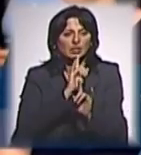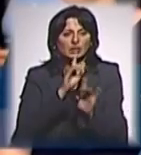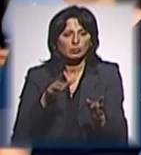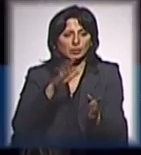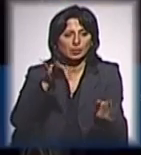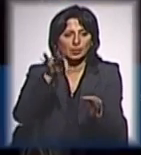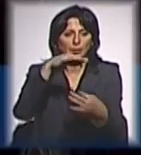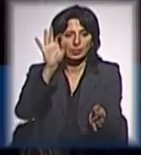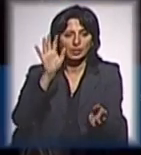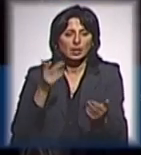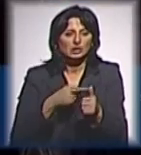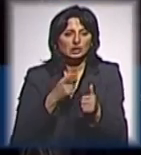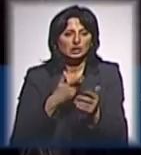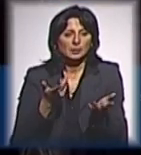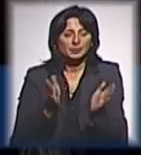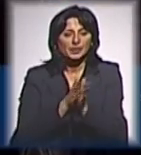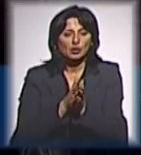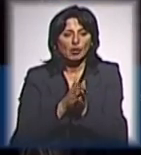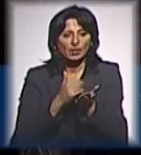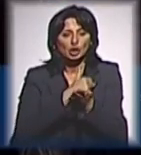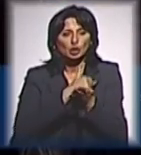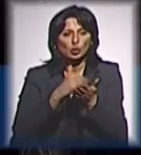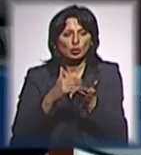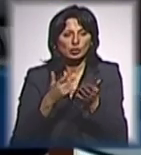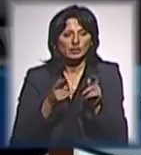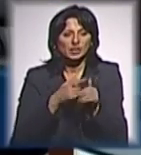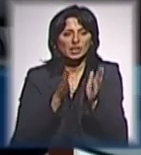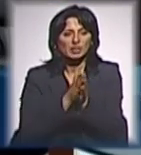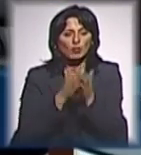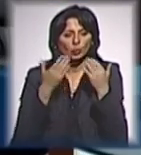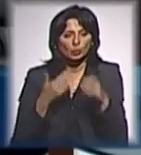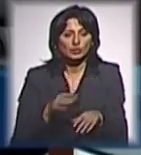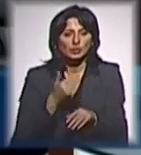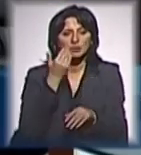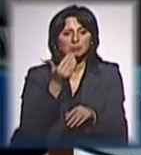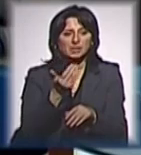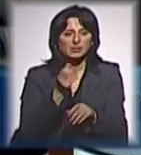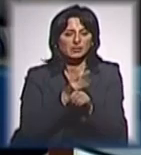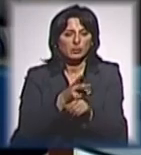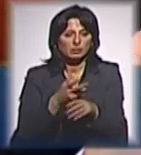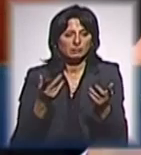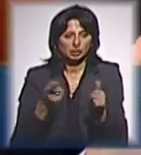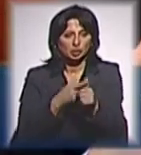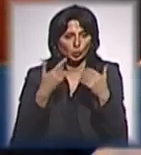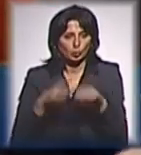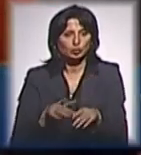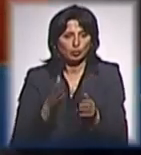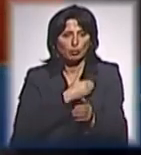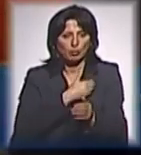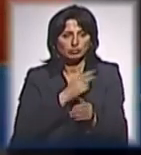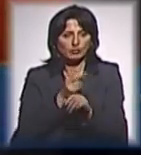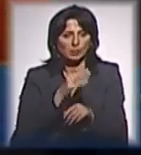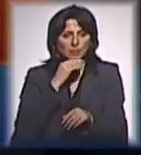ითვლება არაფრად, ითხოვენ იმ დონეზე გათანხმებდნენ, რომ ითხოვენ უკვე მის გადაყენებასაც